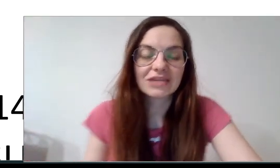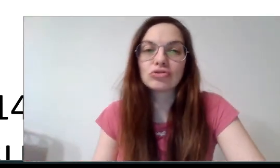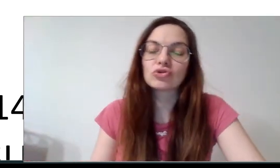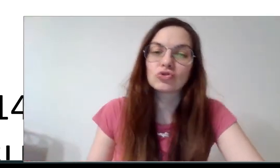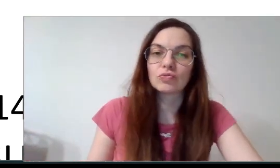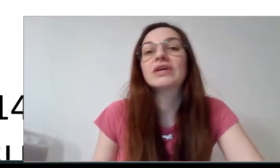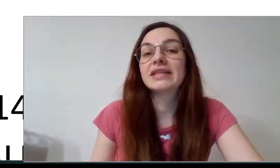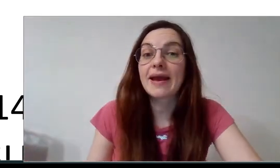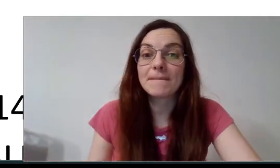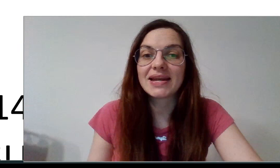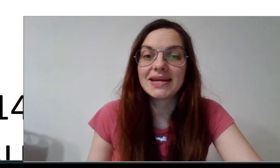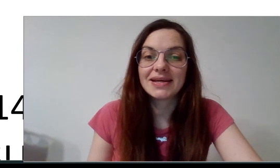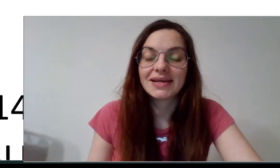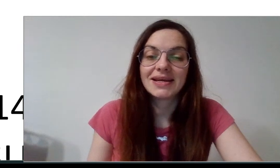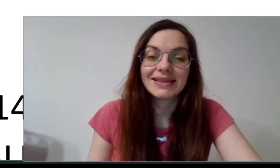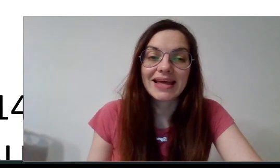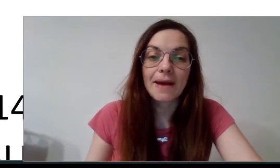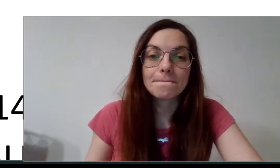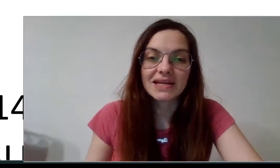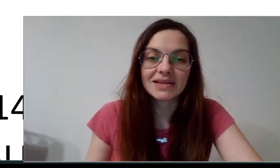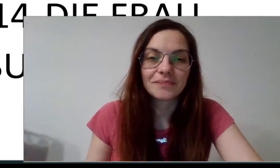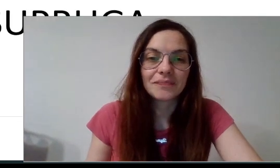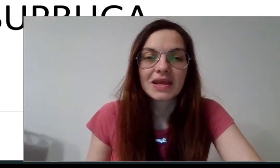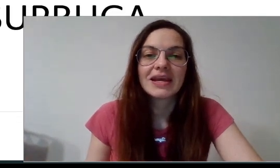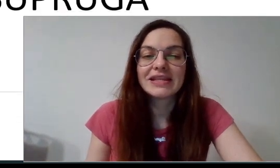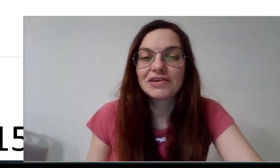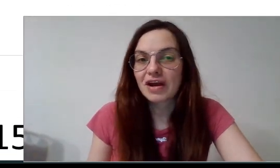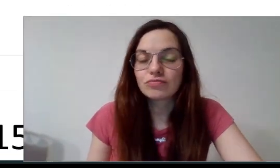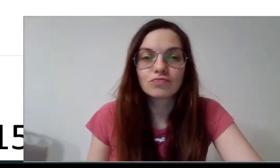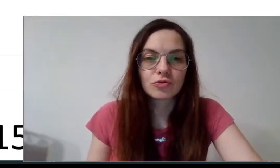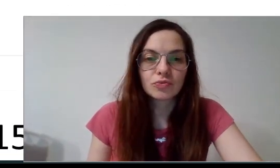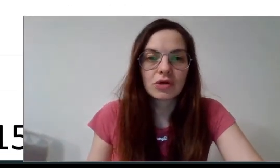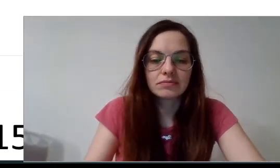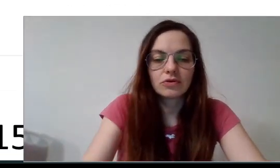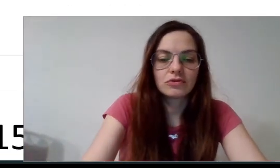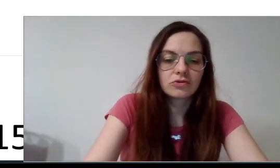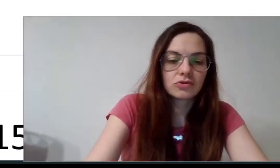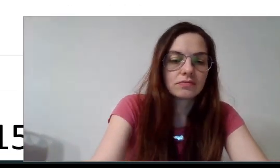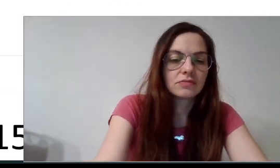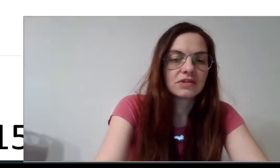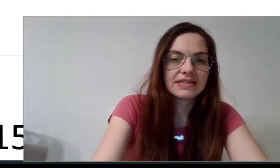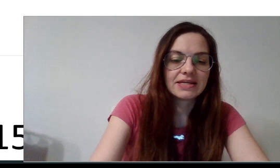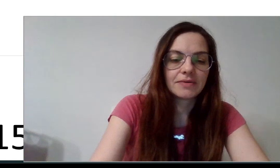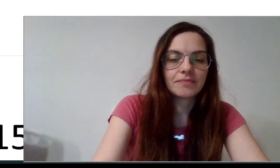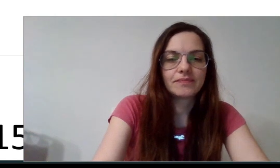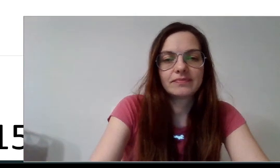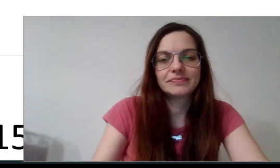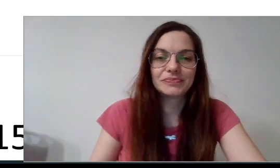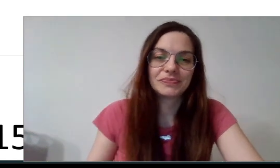Muškarac, odnosno suprug, der Mann, der Mann. Die Frau, supruga, odnosno